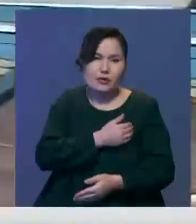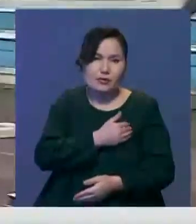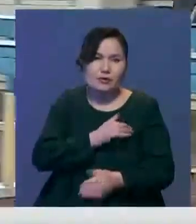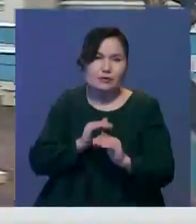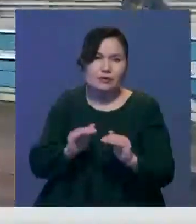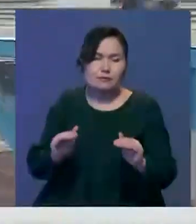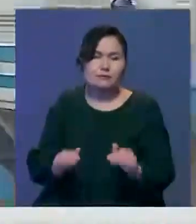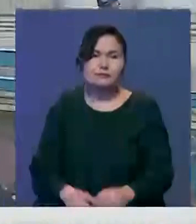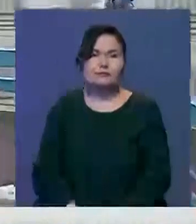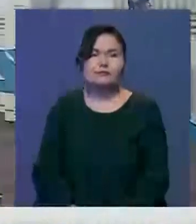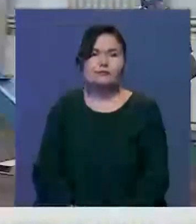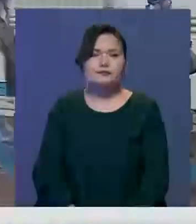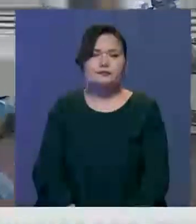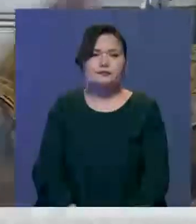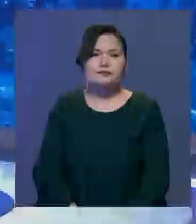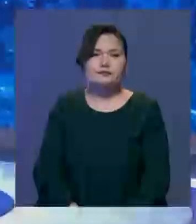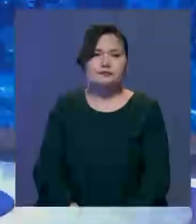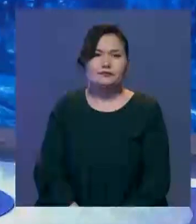Хабар 24.